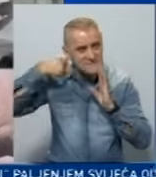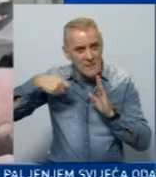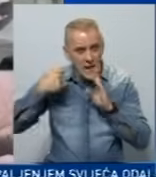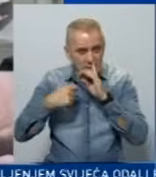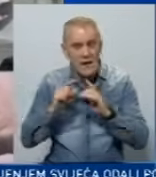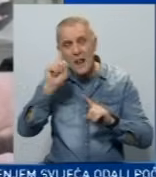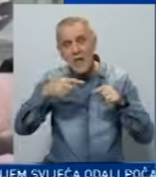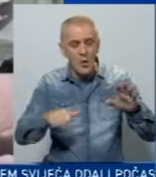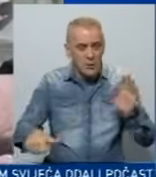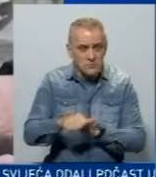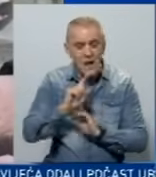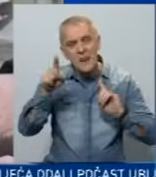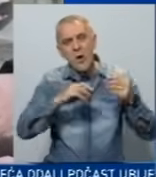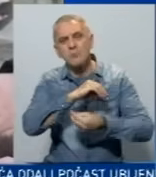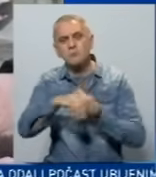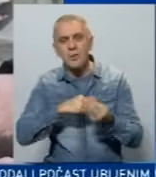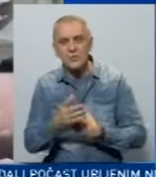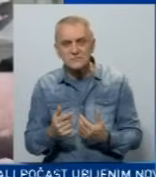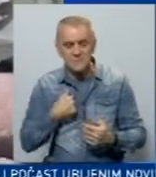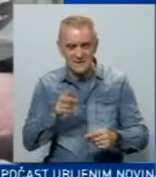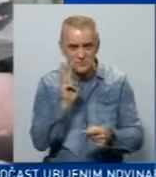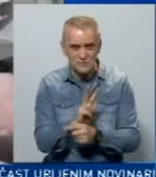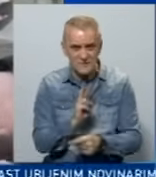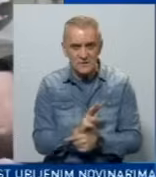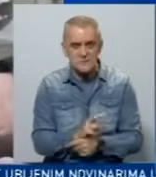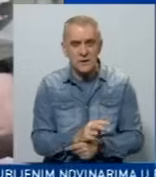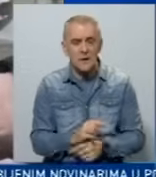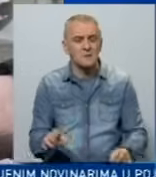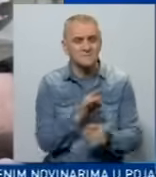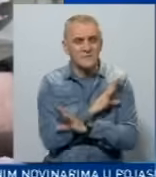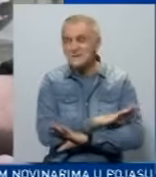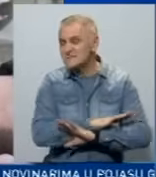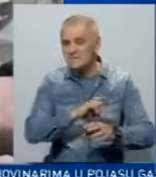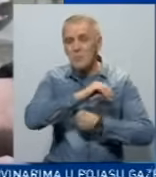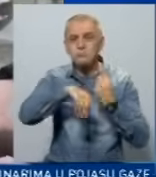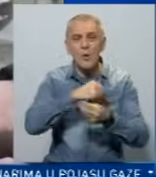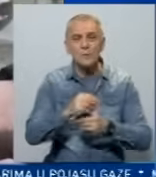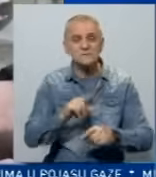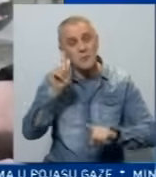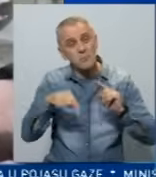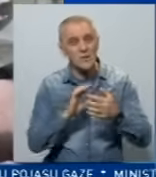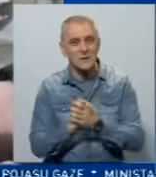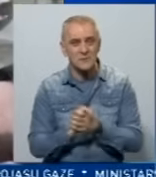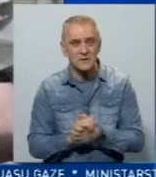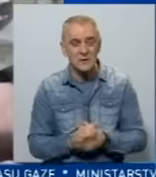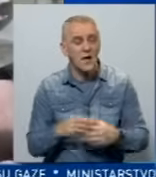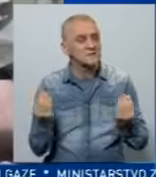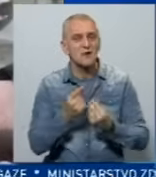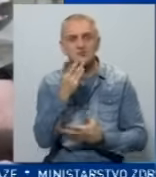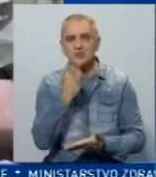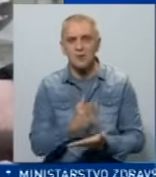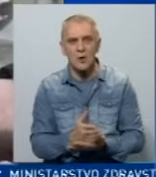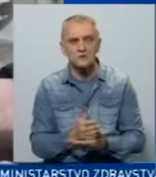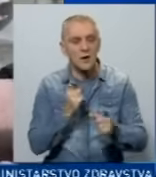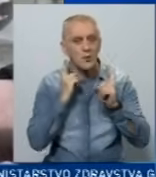u skloništama, neki sa porodicama. Svjedoci smo da su stradali čitave porodice pojedinih kolega. Zašto se to događa?